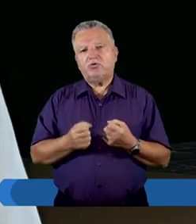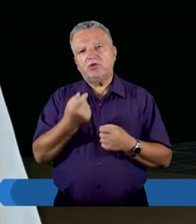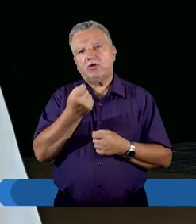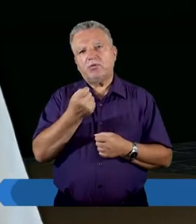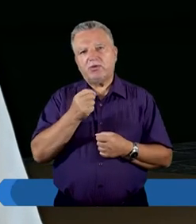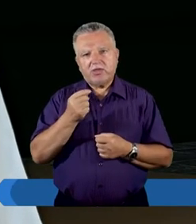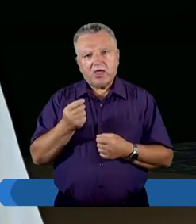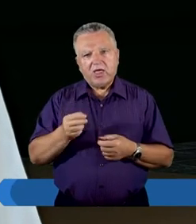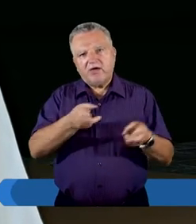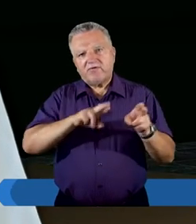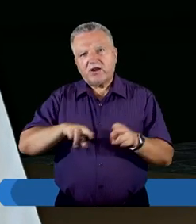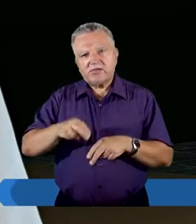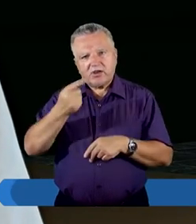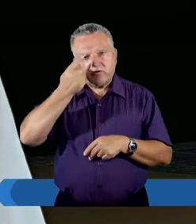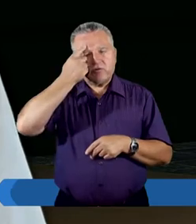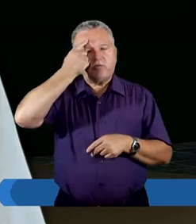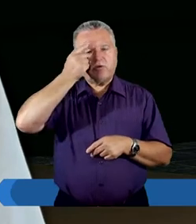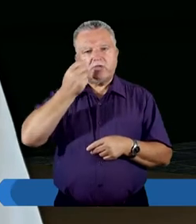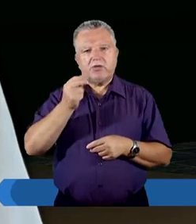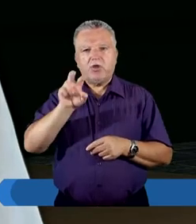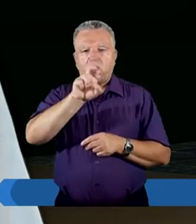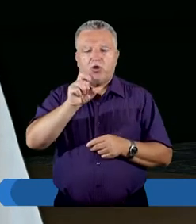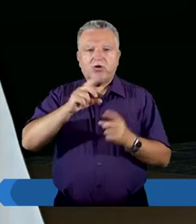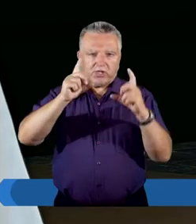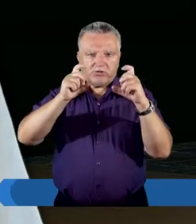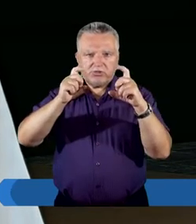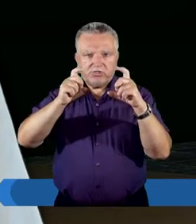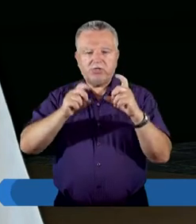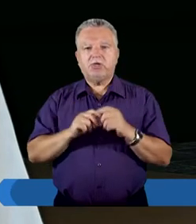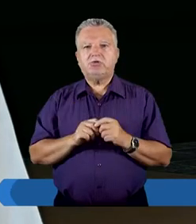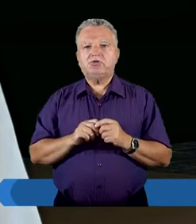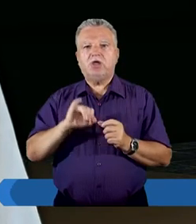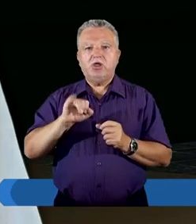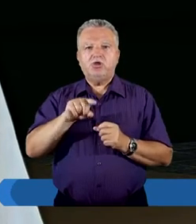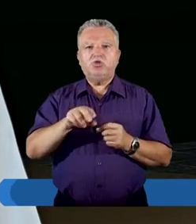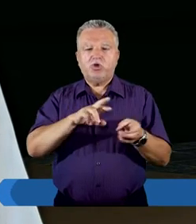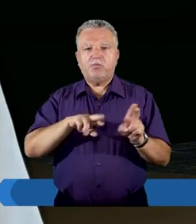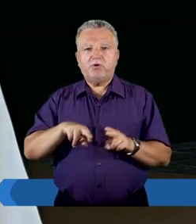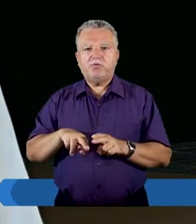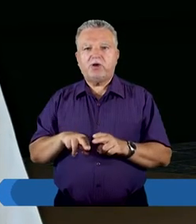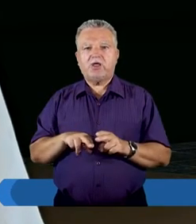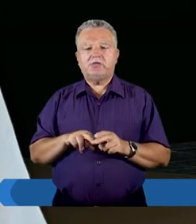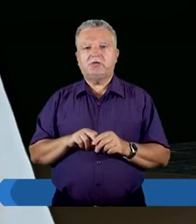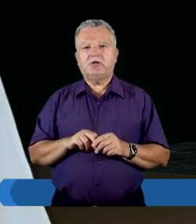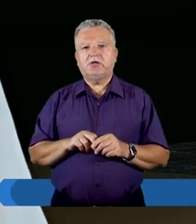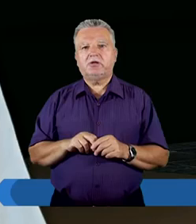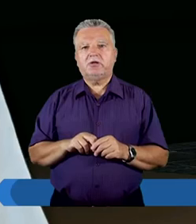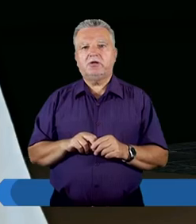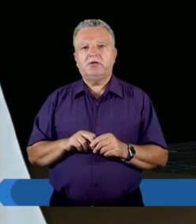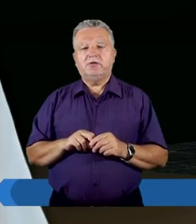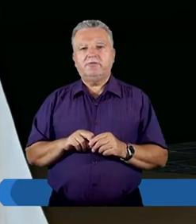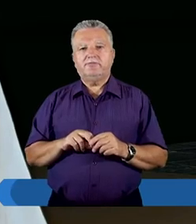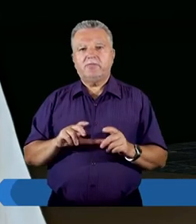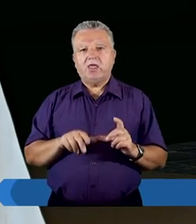we wspomnieniach, oglądając zdjęcia, czy to wtedy gdzieś to powraca i z pytaniem, co dalej, co mogłoby